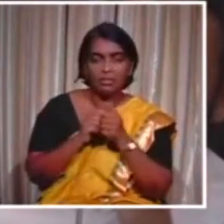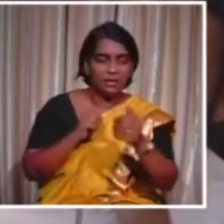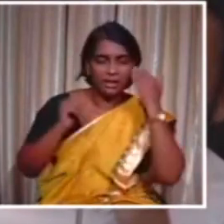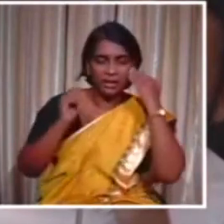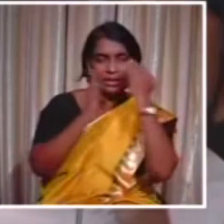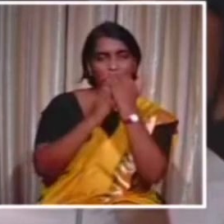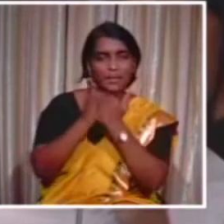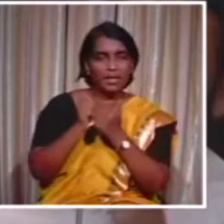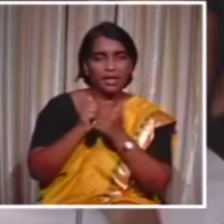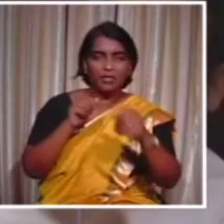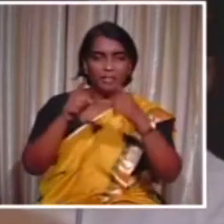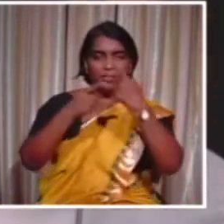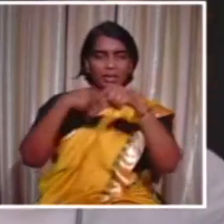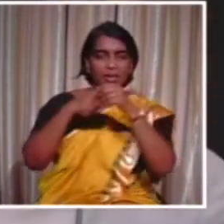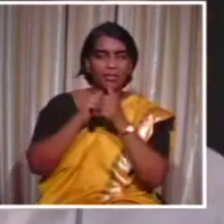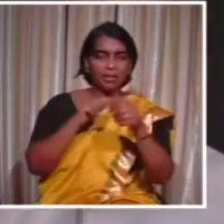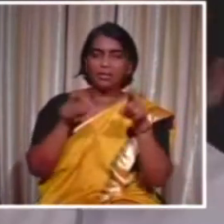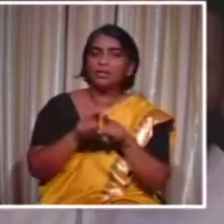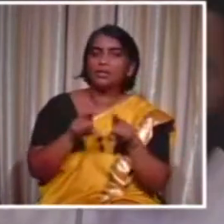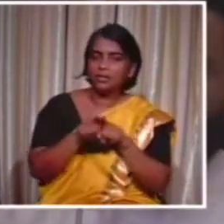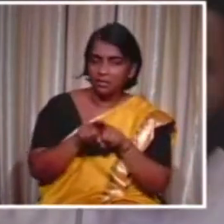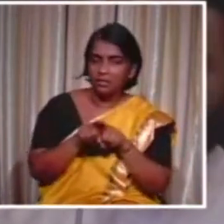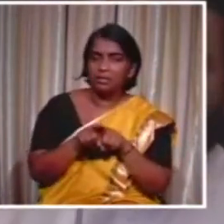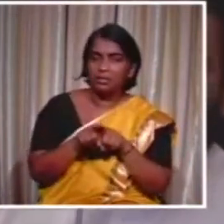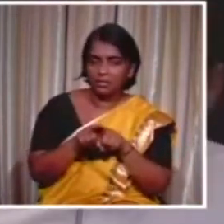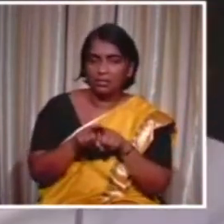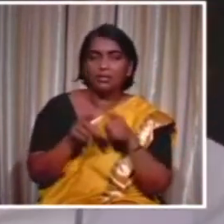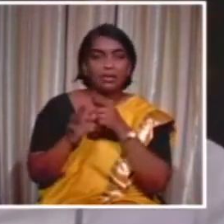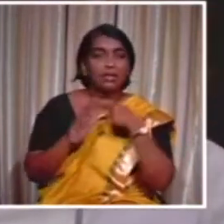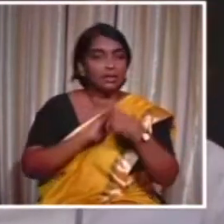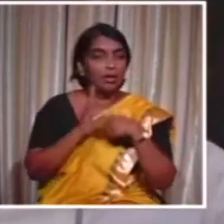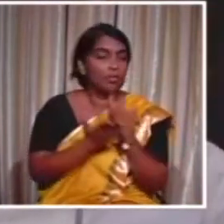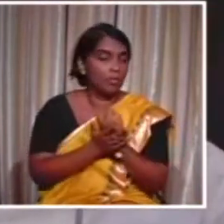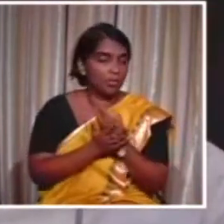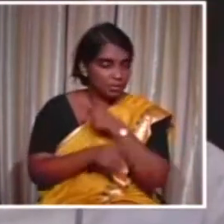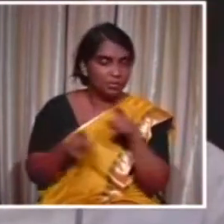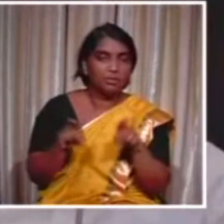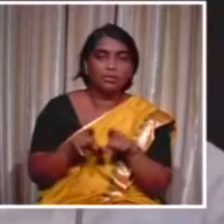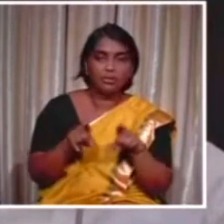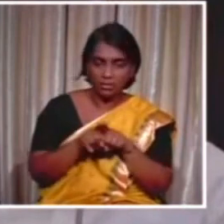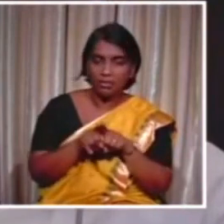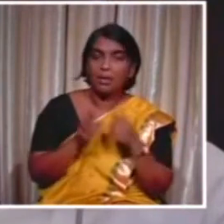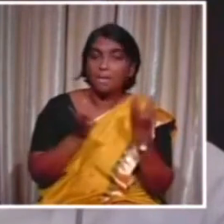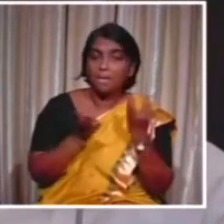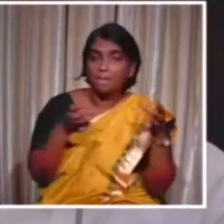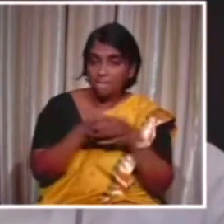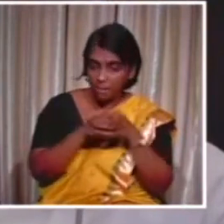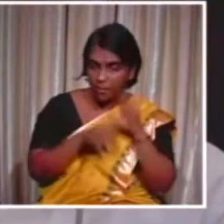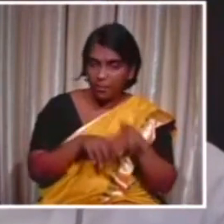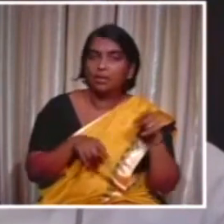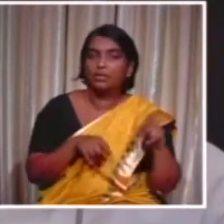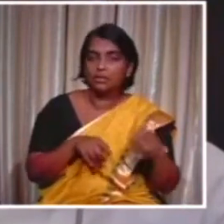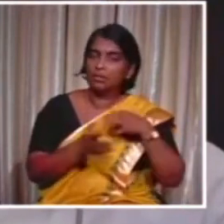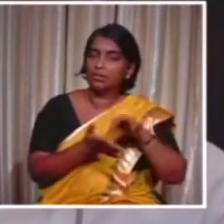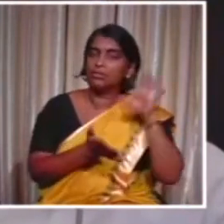ekseke tundana aidiri patuna. Api, Sri Lanka podu jana peramuna. Paksa ya kaya dia. Apa di